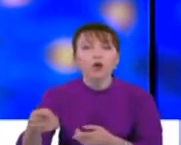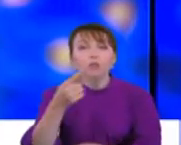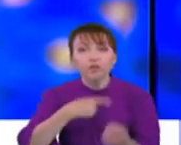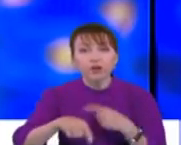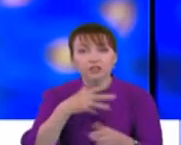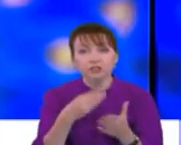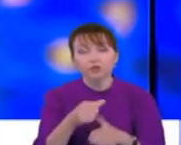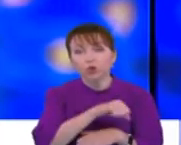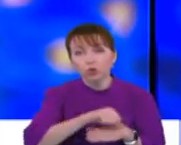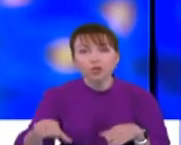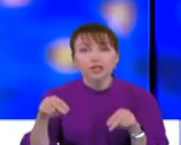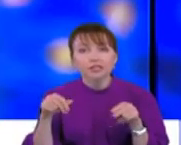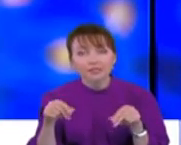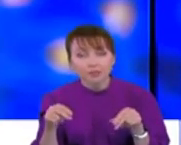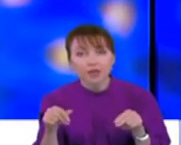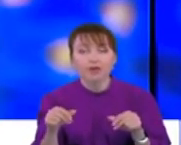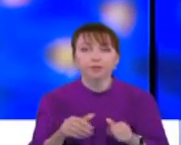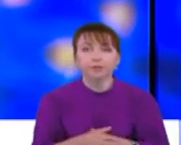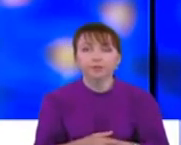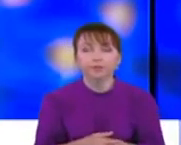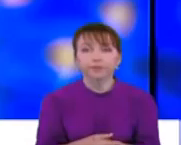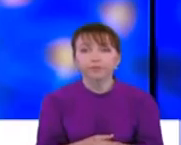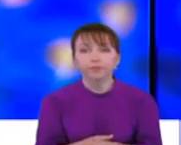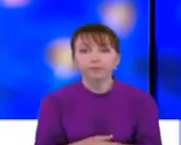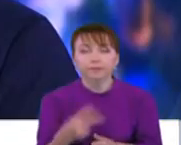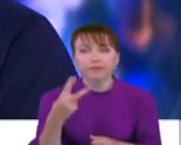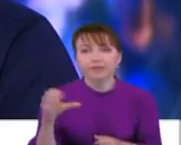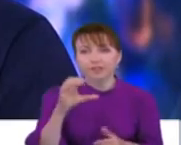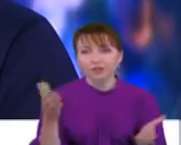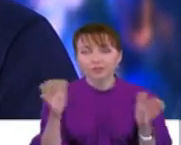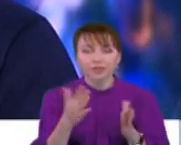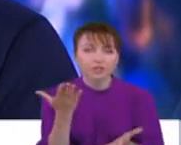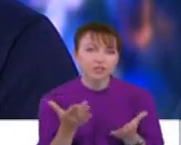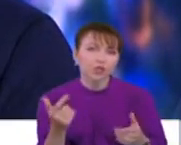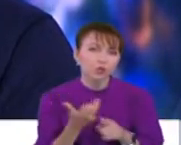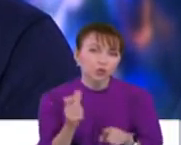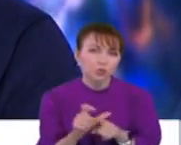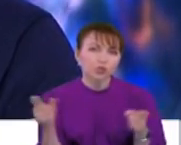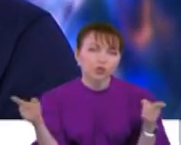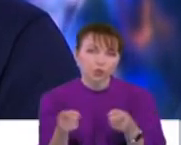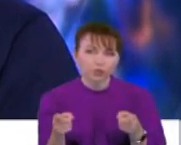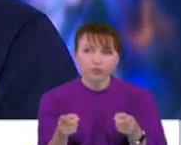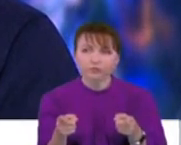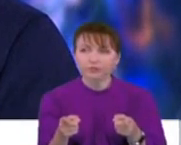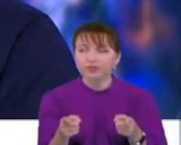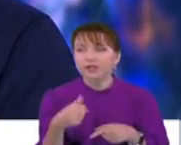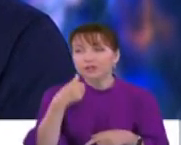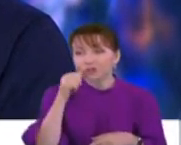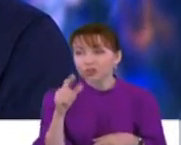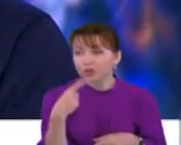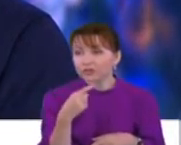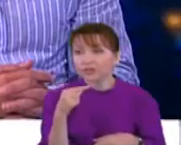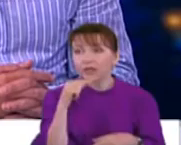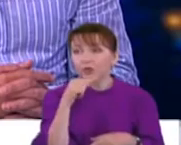своїх кордонів, земель, суверенітету. Пане Сергію, 20 секунд не залишається. Якщо дуже коротко, то... Ви сказали, що вчора економісти говорили,